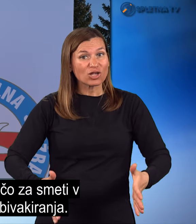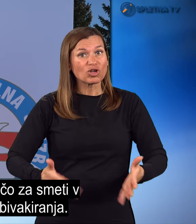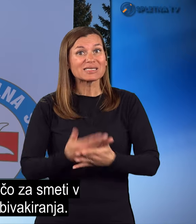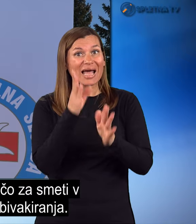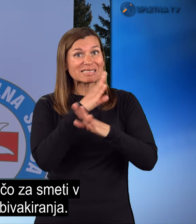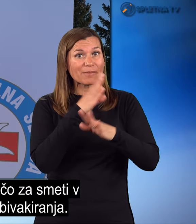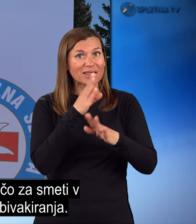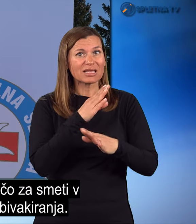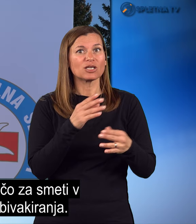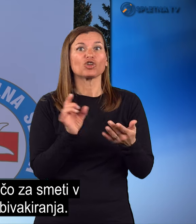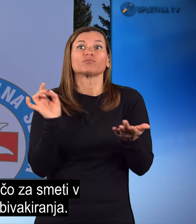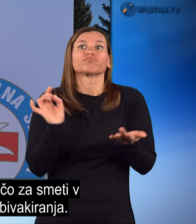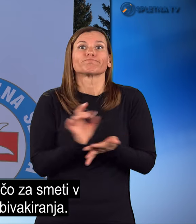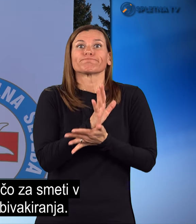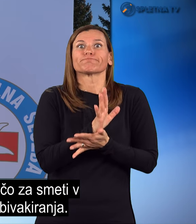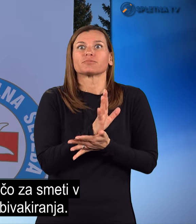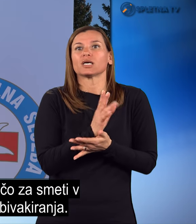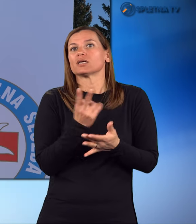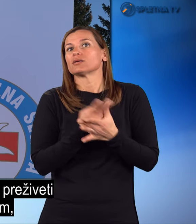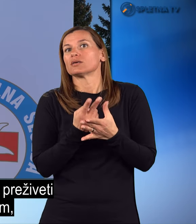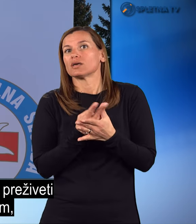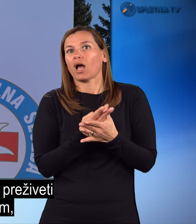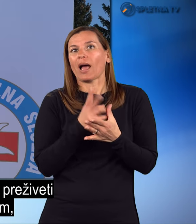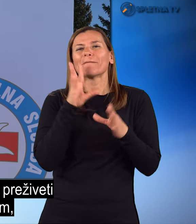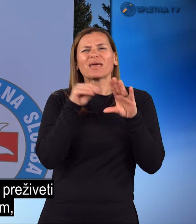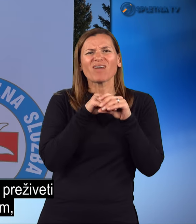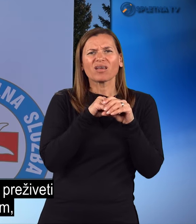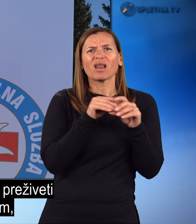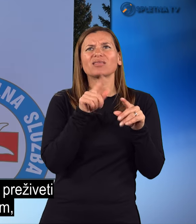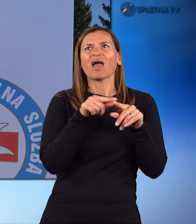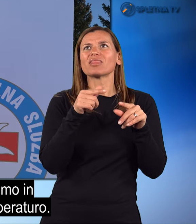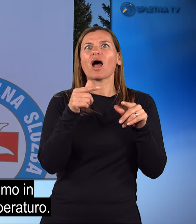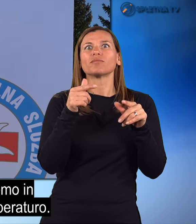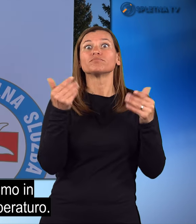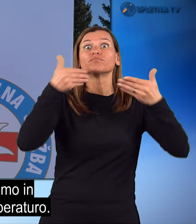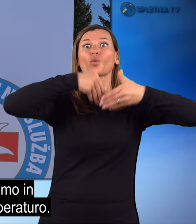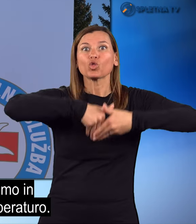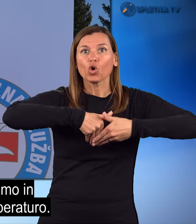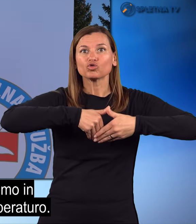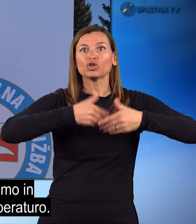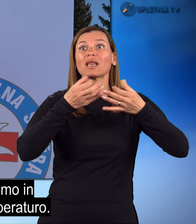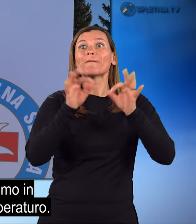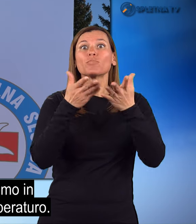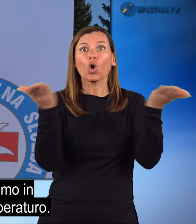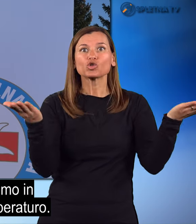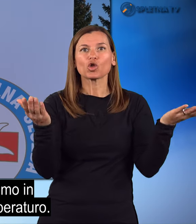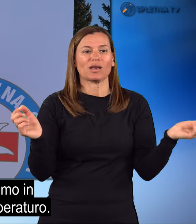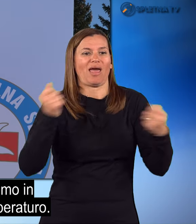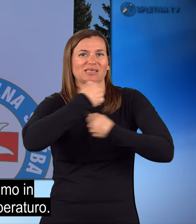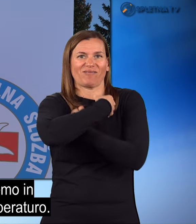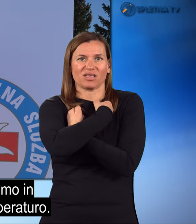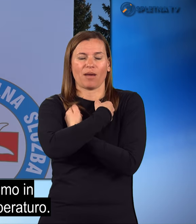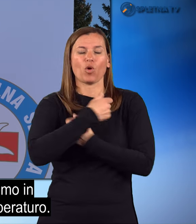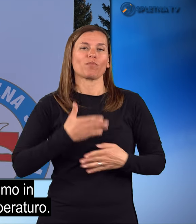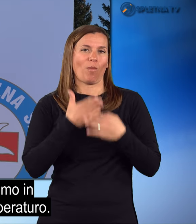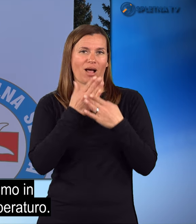primeru nekega zasilnega bivakiranja, da moramo noč preživeti na prostem, se v to zavijemo in s tem na ta način